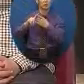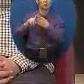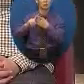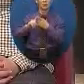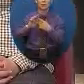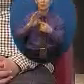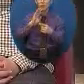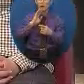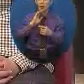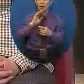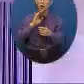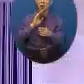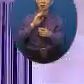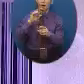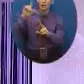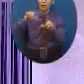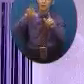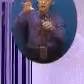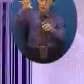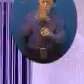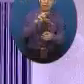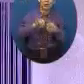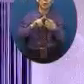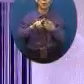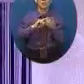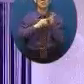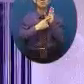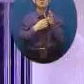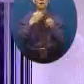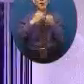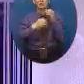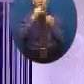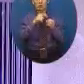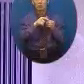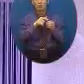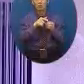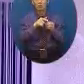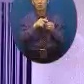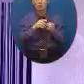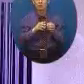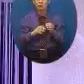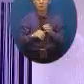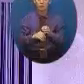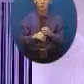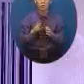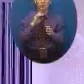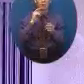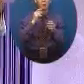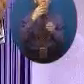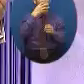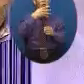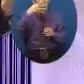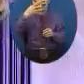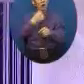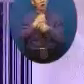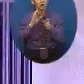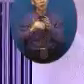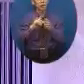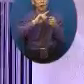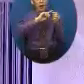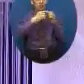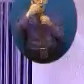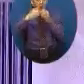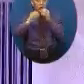굉장히 핍진하게 되게 사실적으로 드러내고 있거든요. 그러다 보니까 선율과 더불어서 그